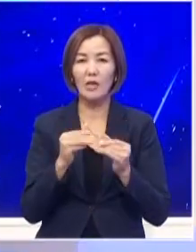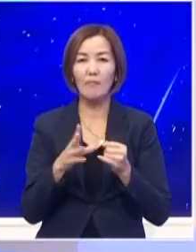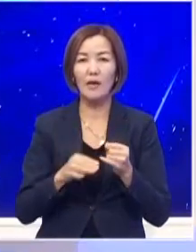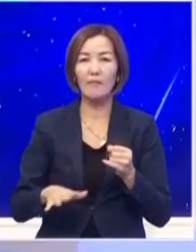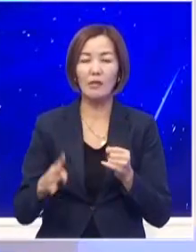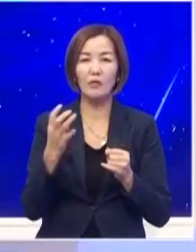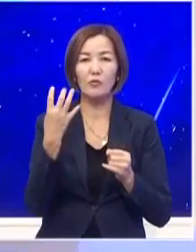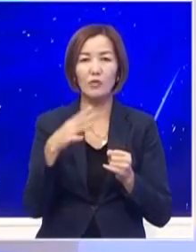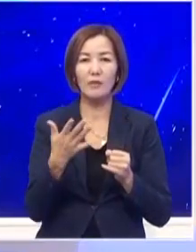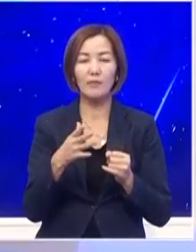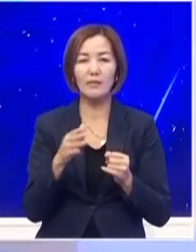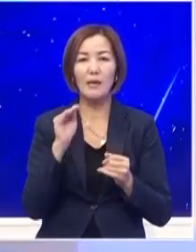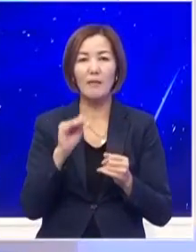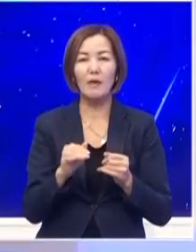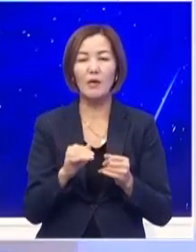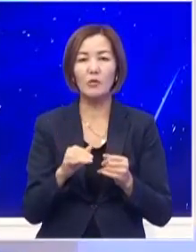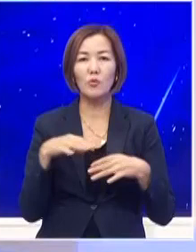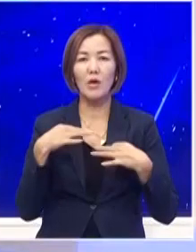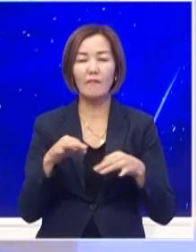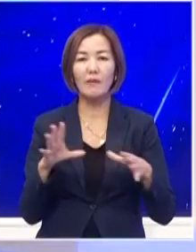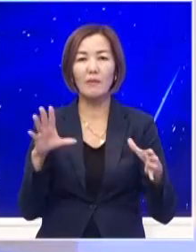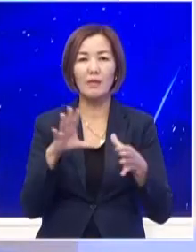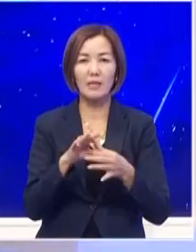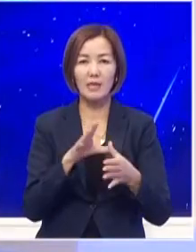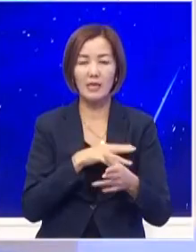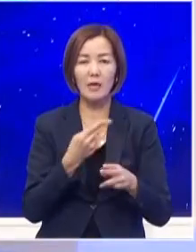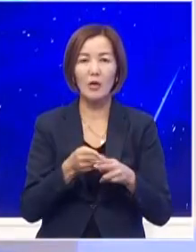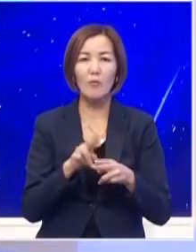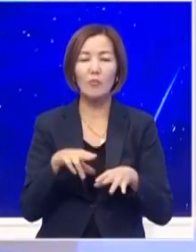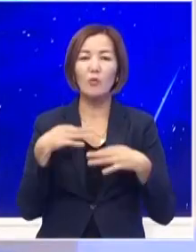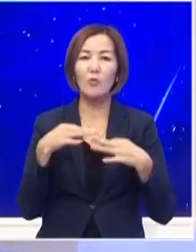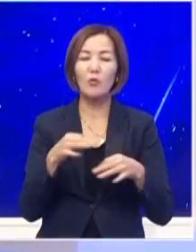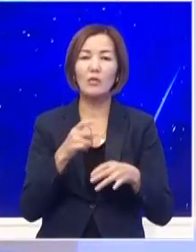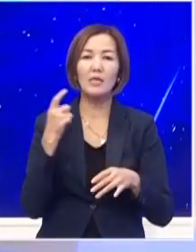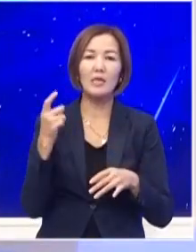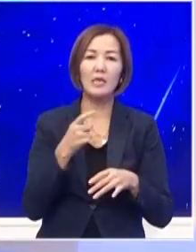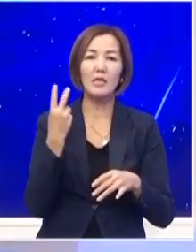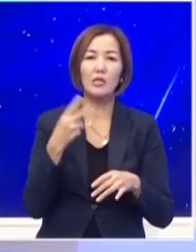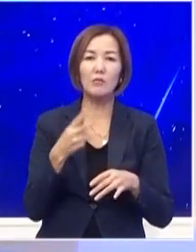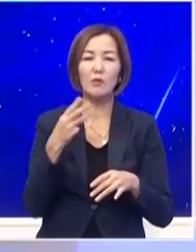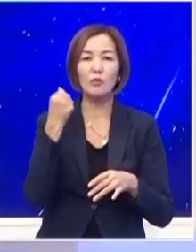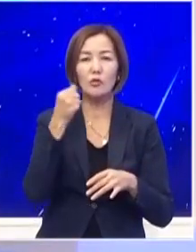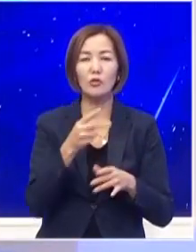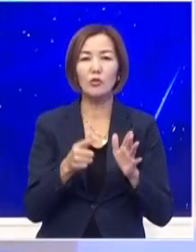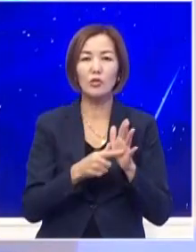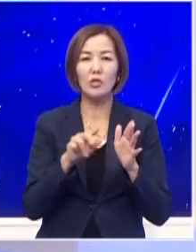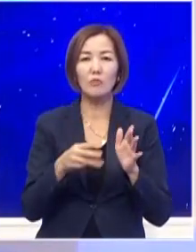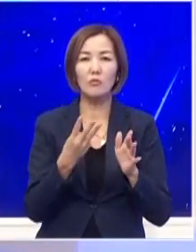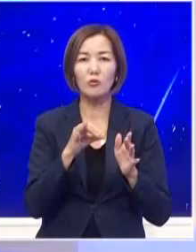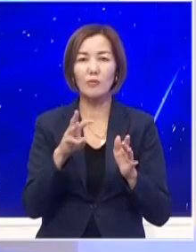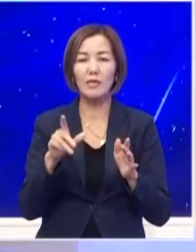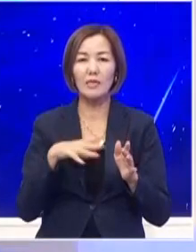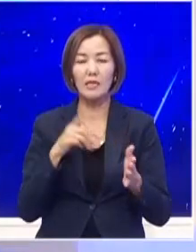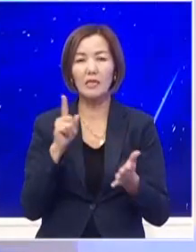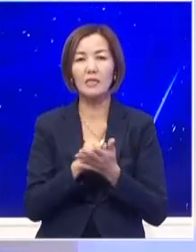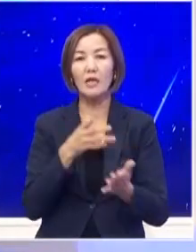Жалпы аймақта 445 мыңға жуық автомобиль тіркелген. Бұл көліктердің иелері 2023 жылы